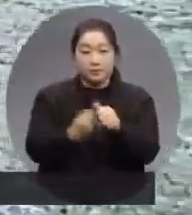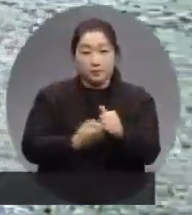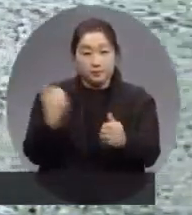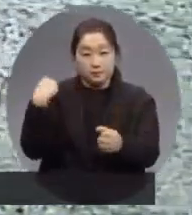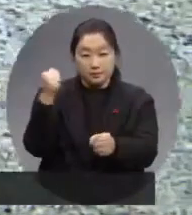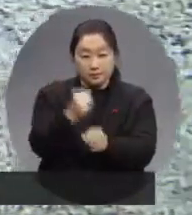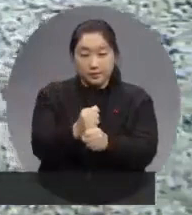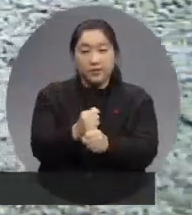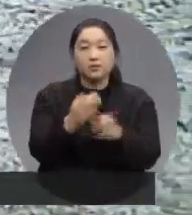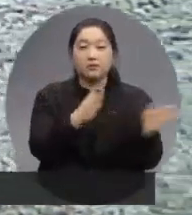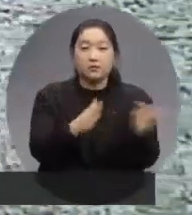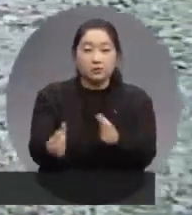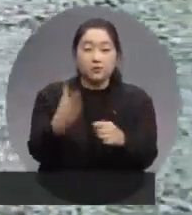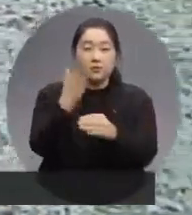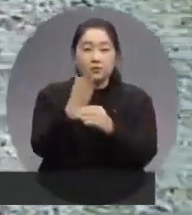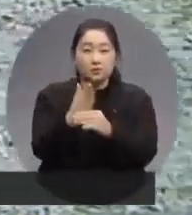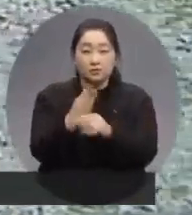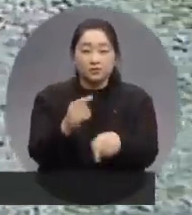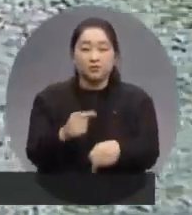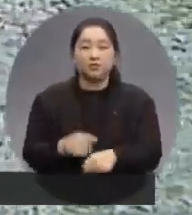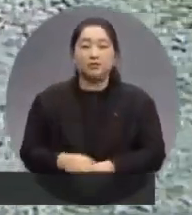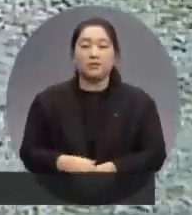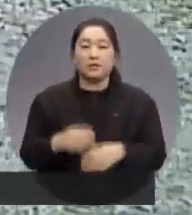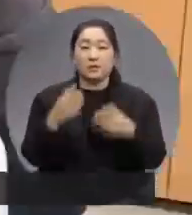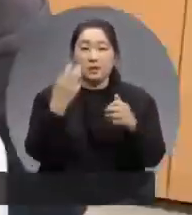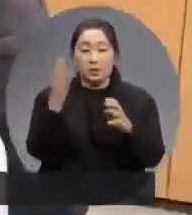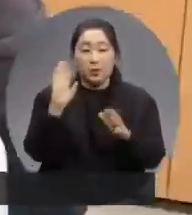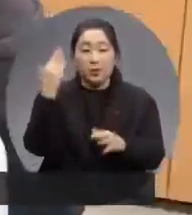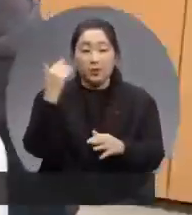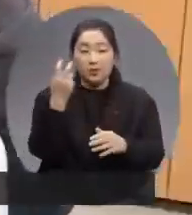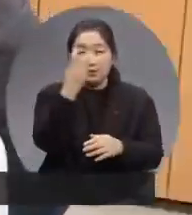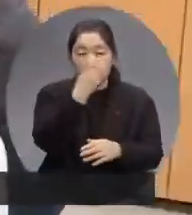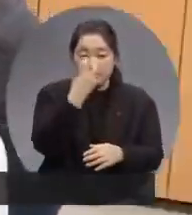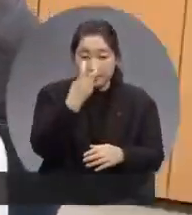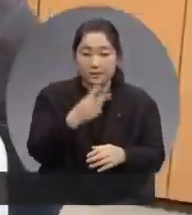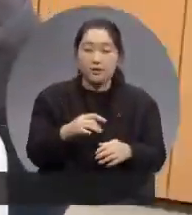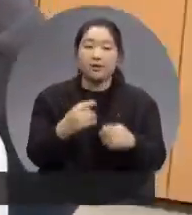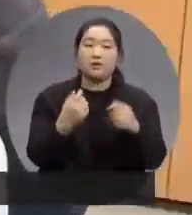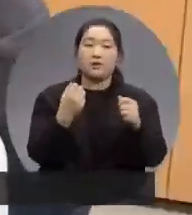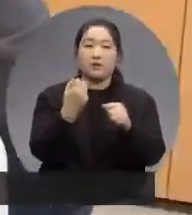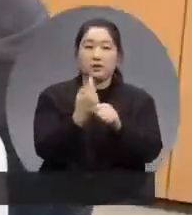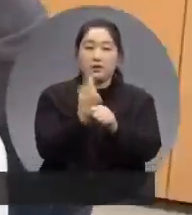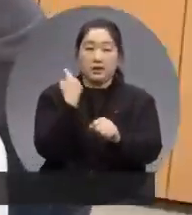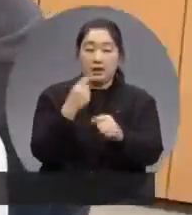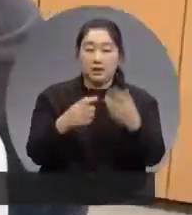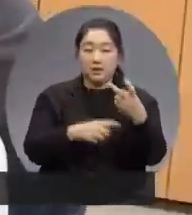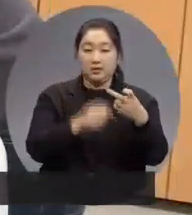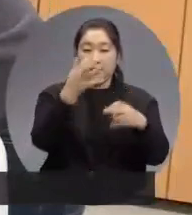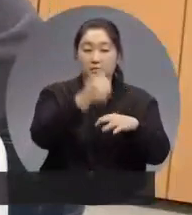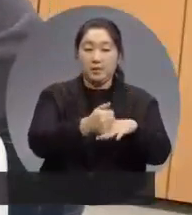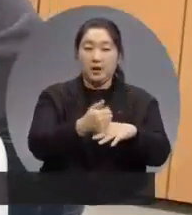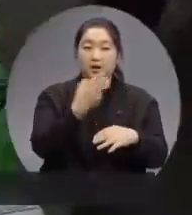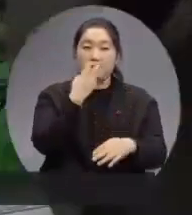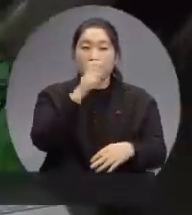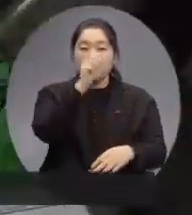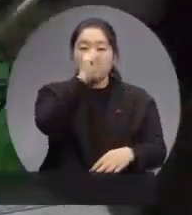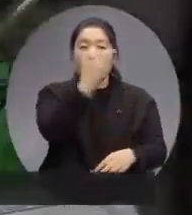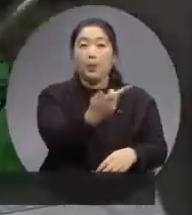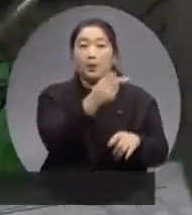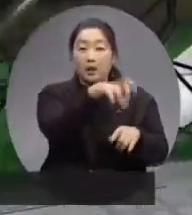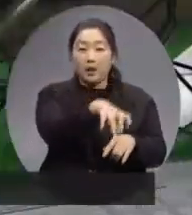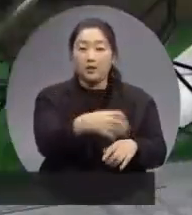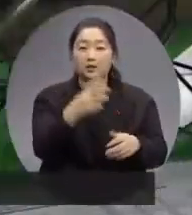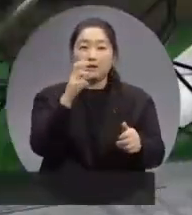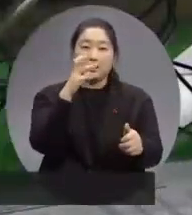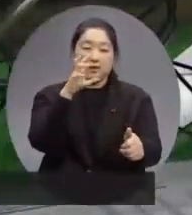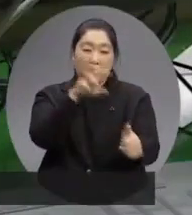요즘은 사육사 2명이 밀착 관리를 합니다 지난해 말 서산에서 황새 한 쌍이 삭 공격에 폐사하자